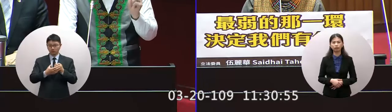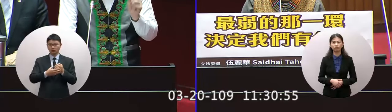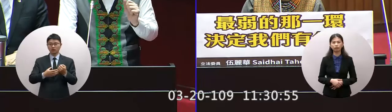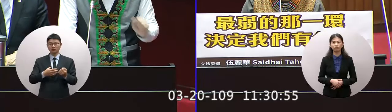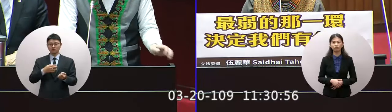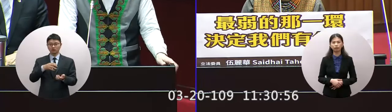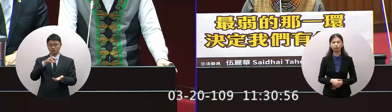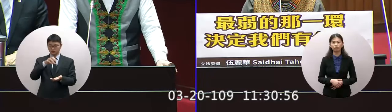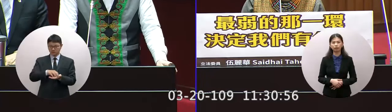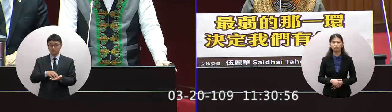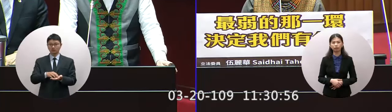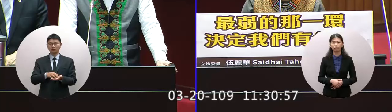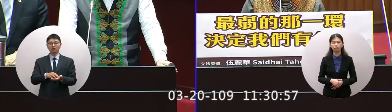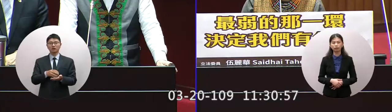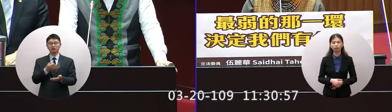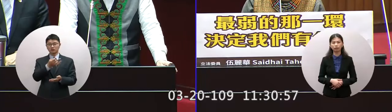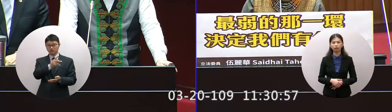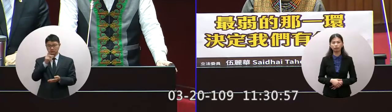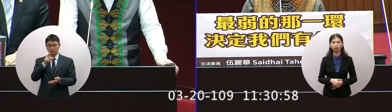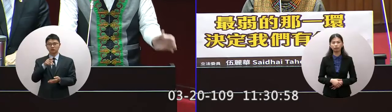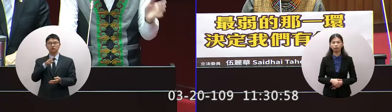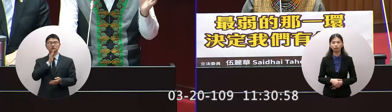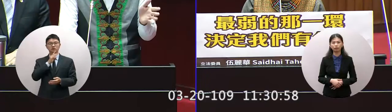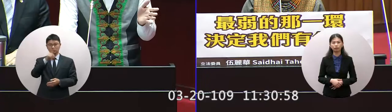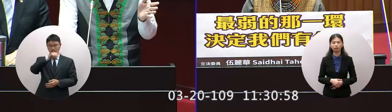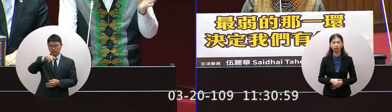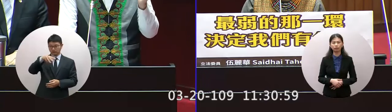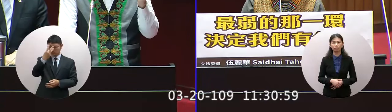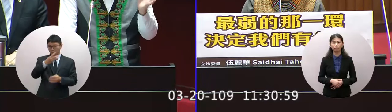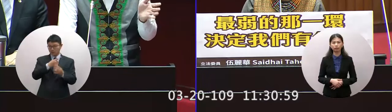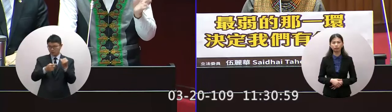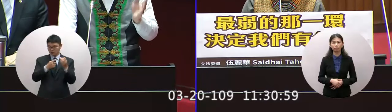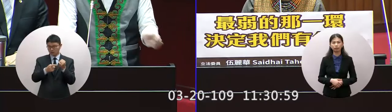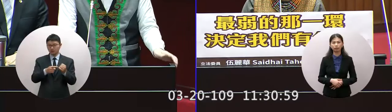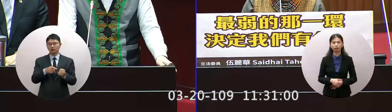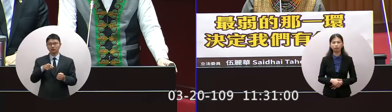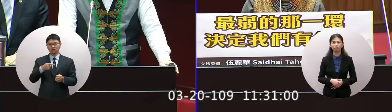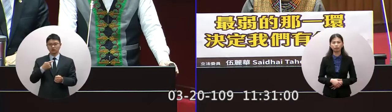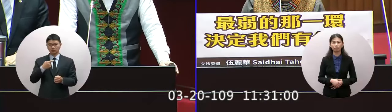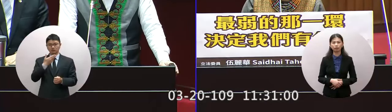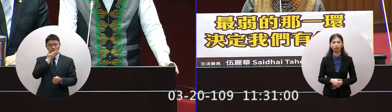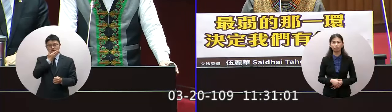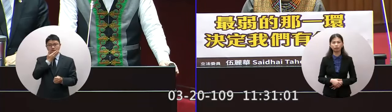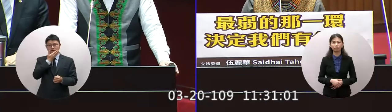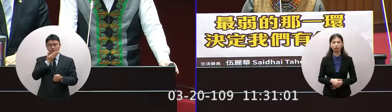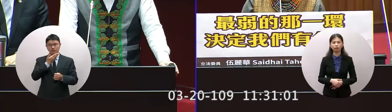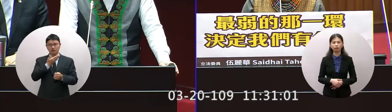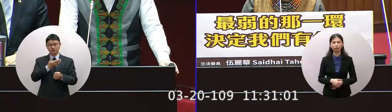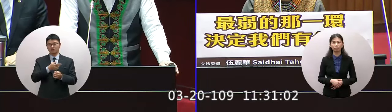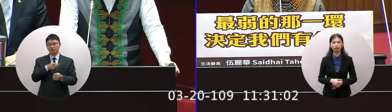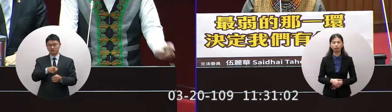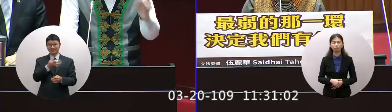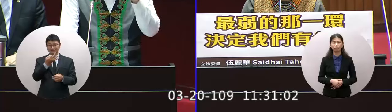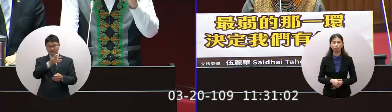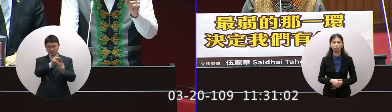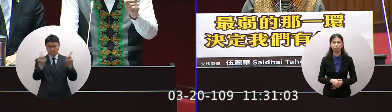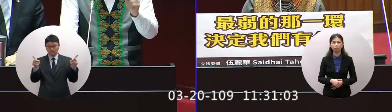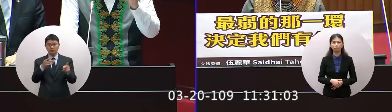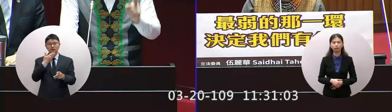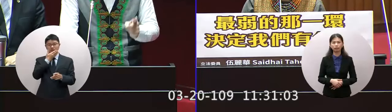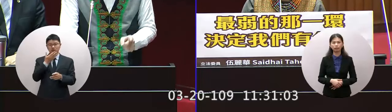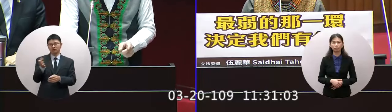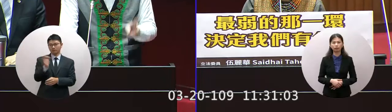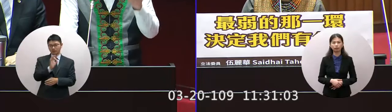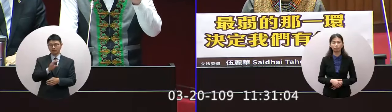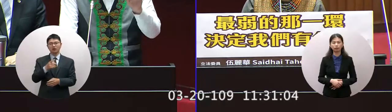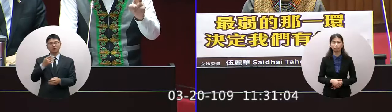款户有1300多家，我们已经提供利息全免，一直到明年6月30号为止，这是第一个部